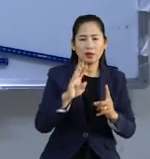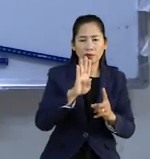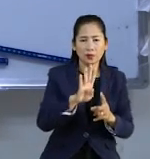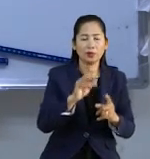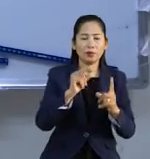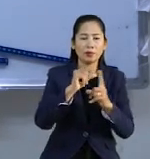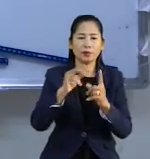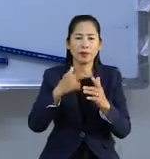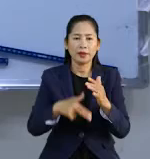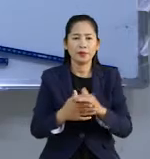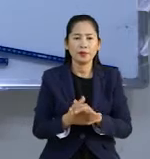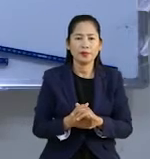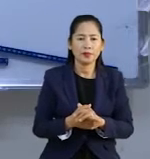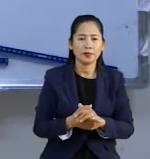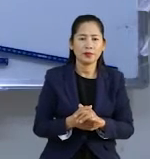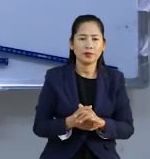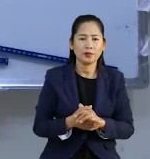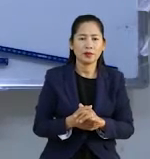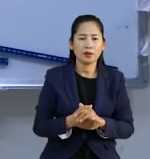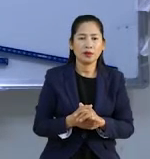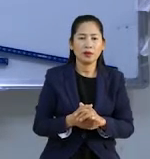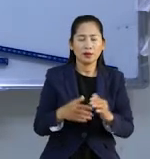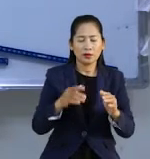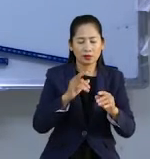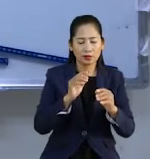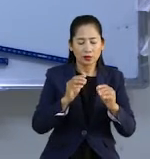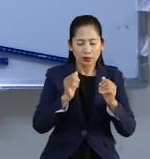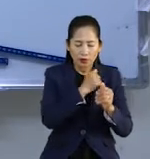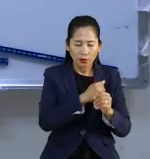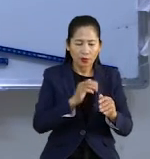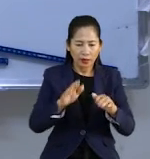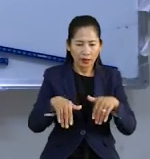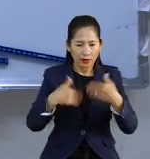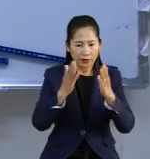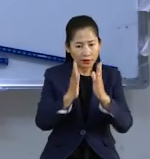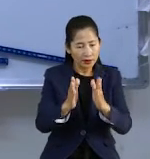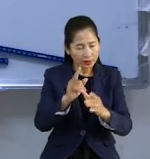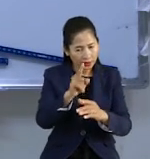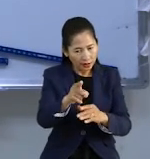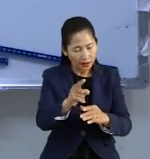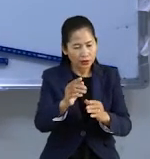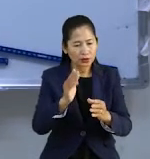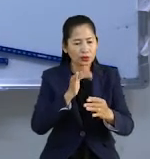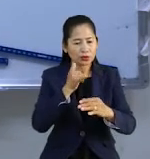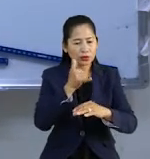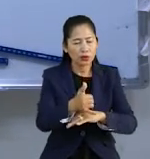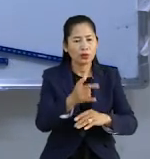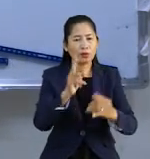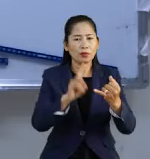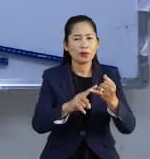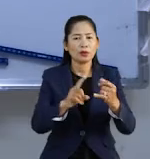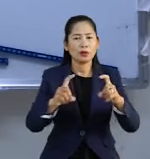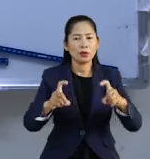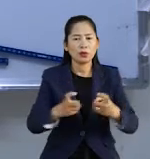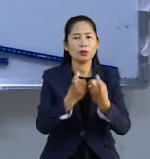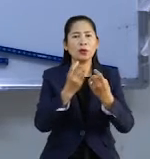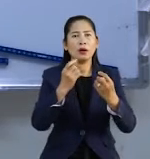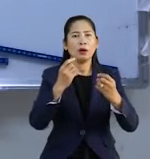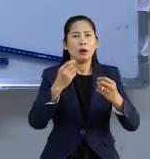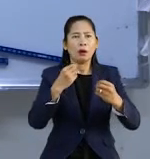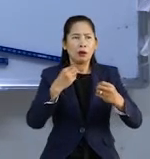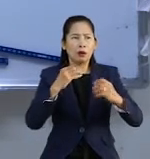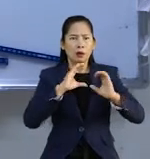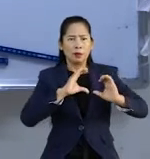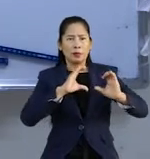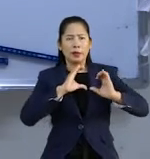เยิ้งเปี้ยเอาไว้ก่อนบานส้มเอาเนี่ยฉลองพัดกรุ๊ปไพ่เตียงลายจังคือเปี้ยไพ่มีป